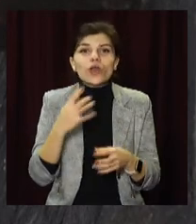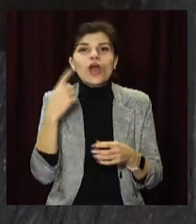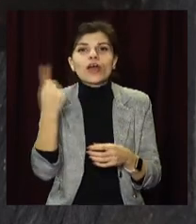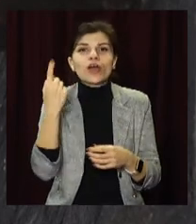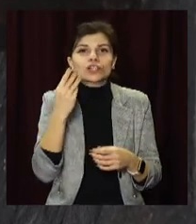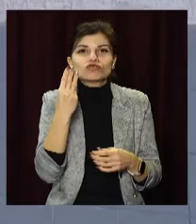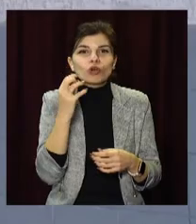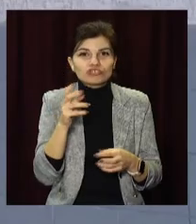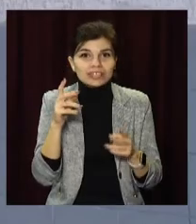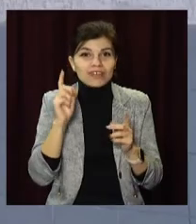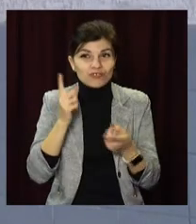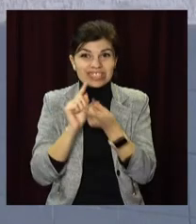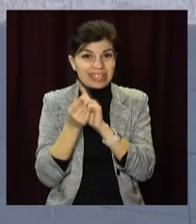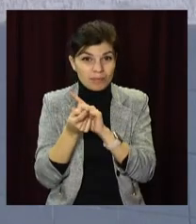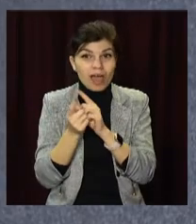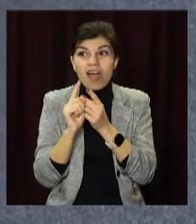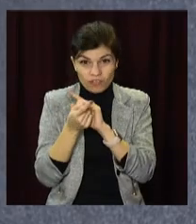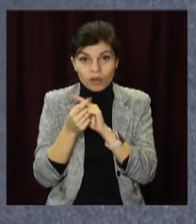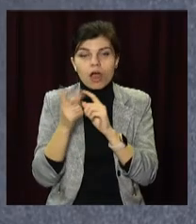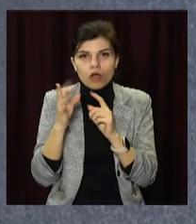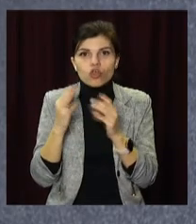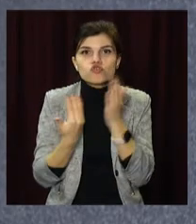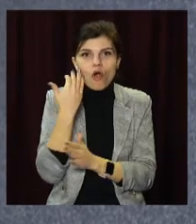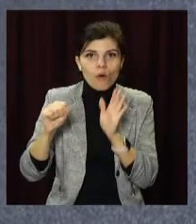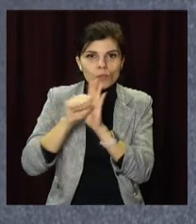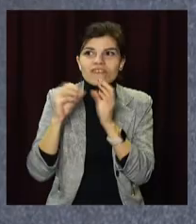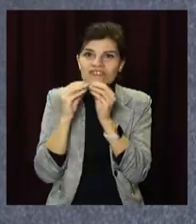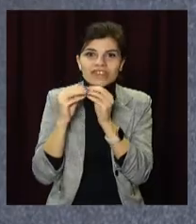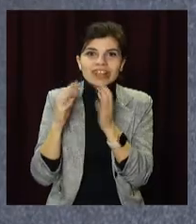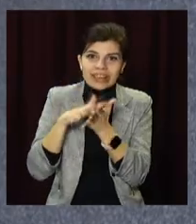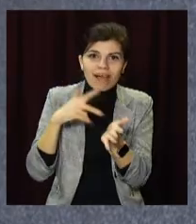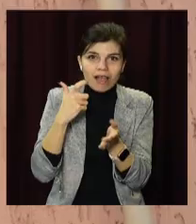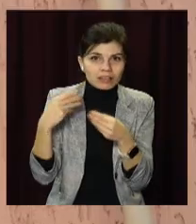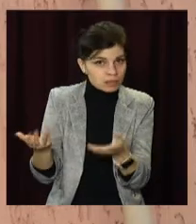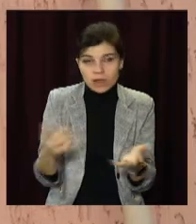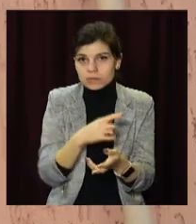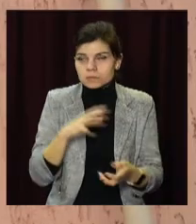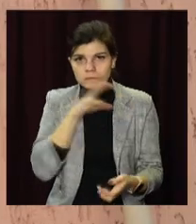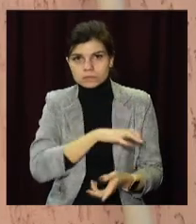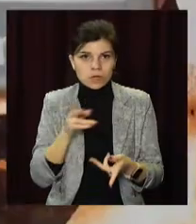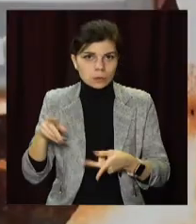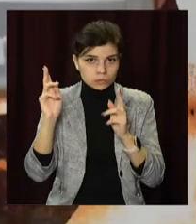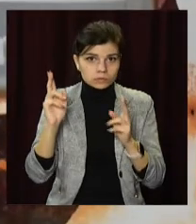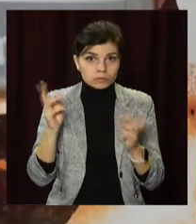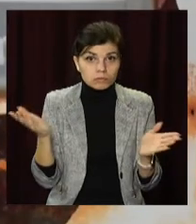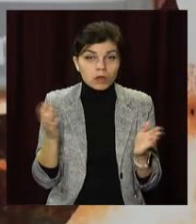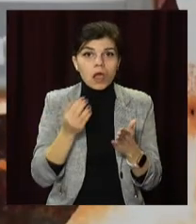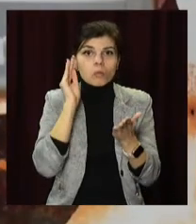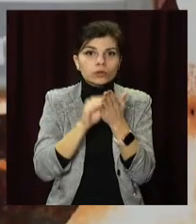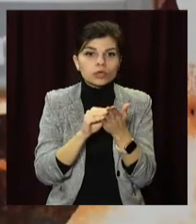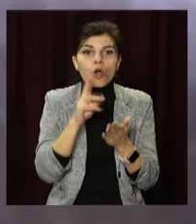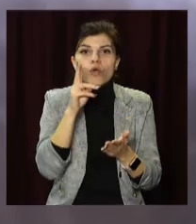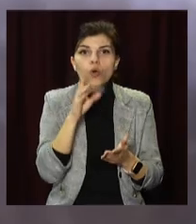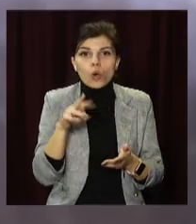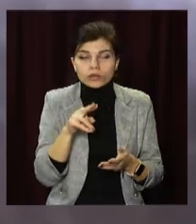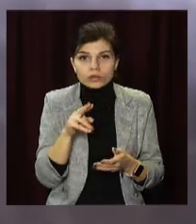але не підключили. До більш поширеного, то коли вони почали ховати так званий AIS-код, це ідентифікатор